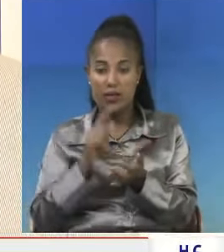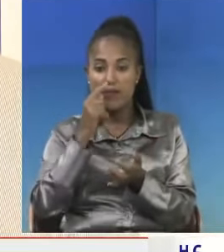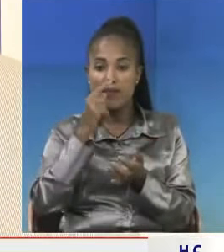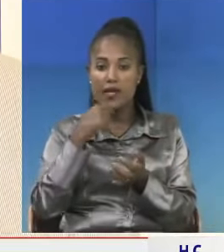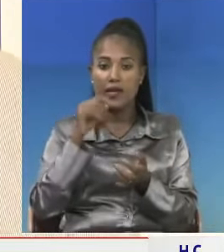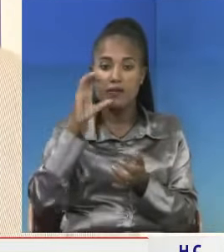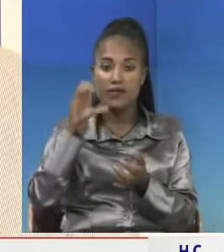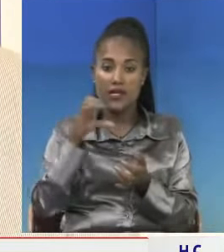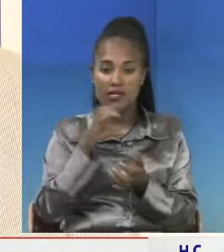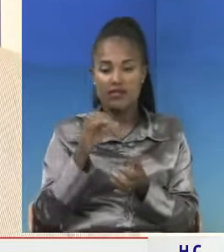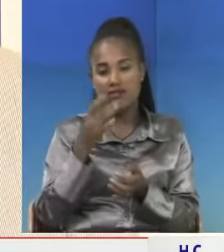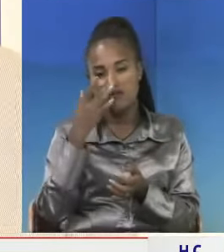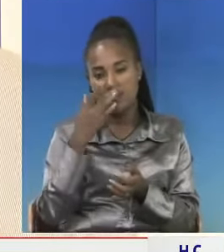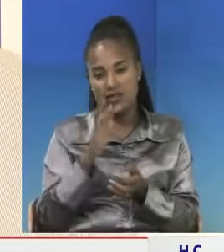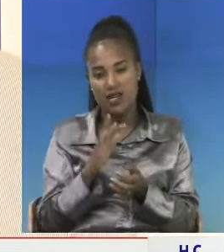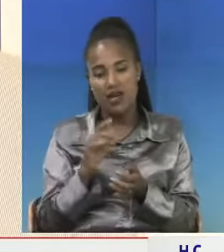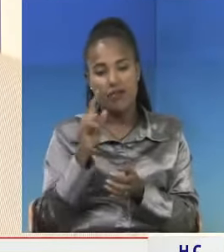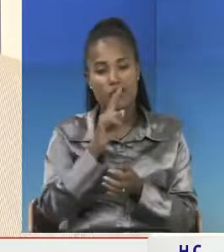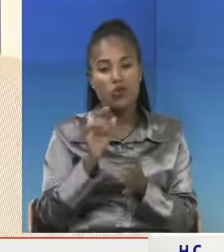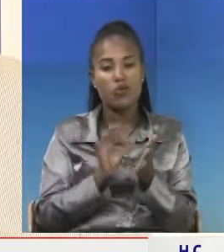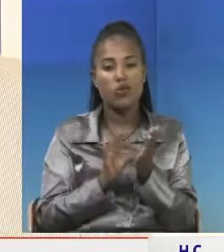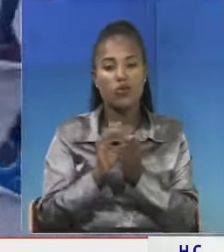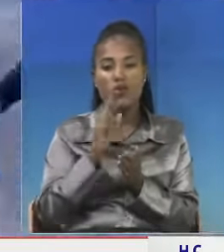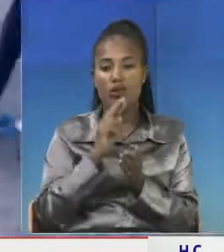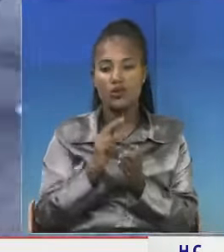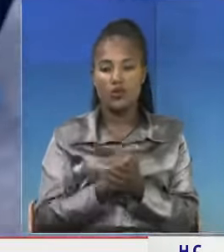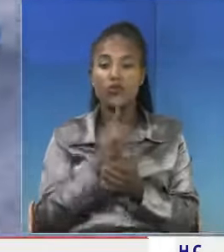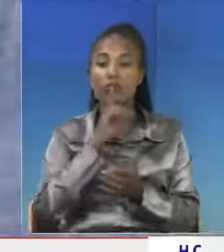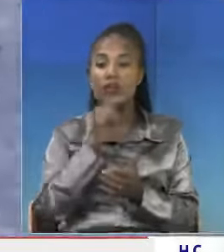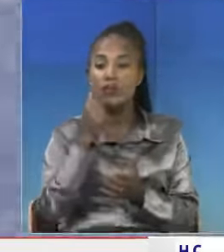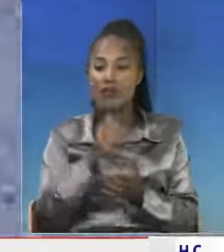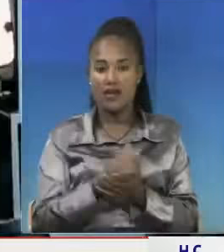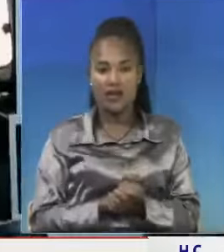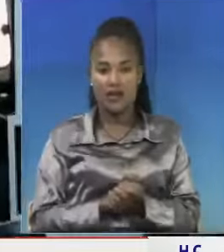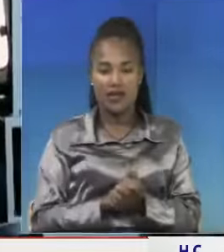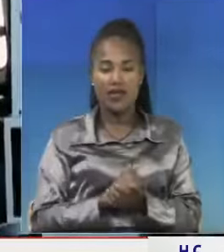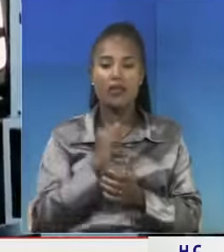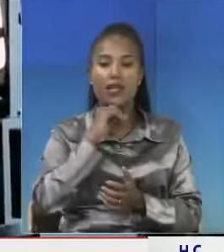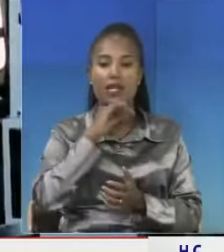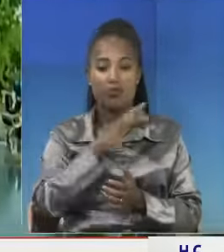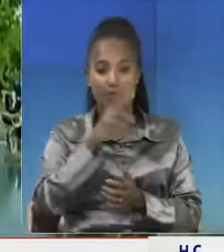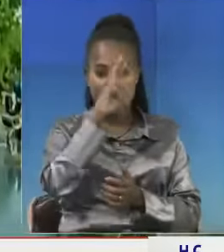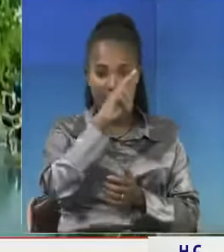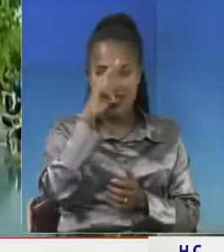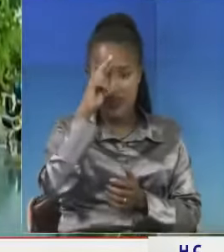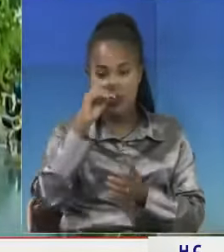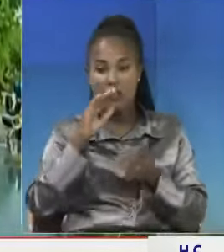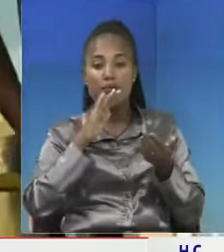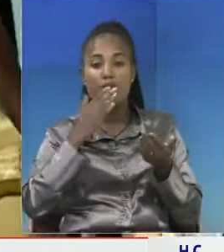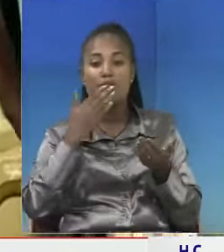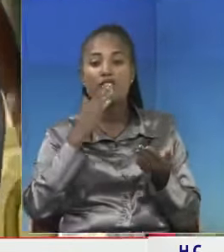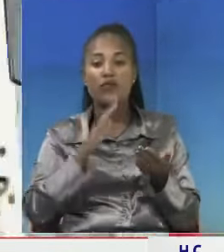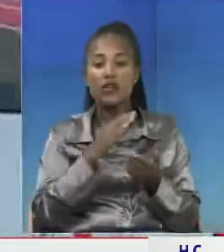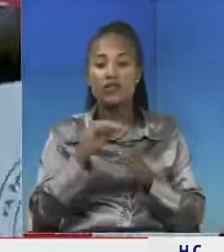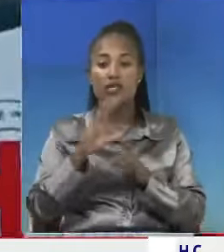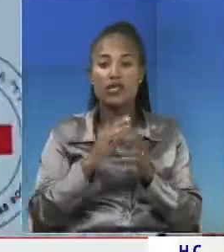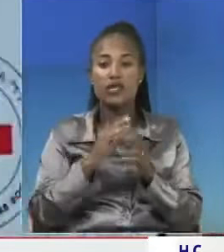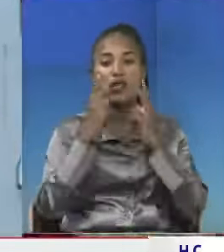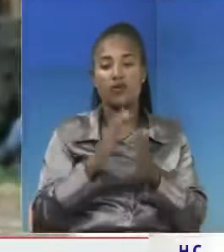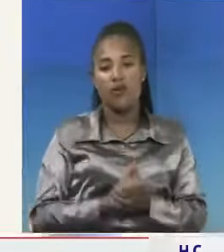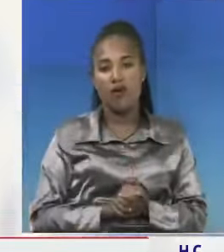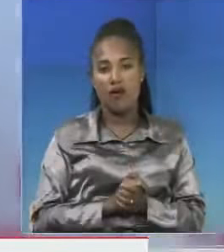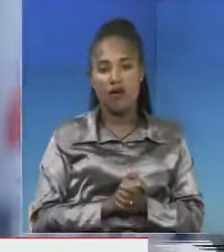አምቡላንሶቻችን እንጃ አዶኖ በመቶ የሚቆጠሩ ናቸው እውነቱን ለመናገር የተበላሹብን። ምክንያቱም መጥፎ ነገር ሲደረግ አይተው ነዋ።